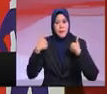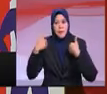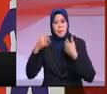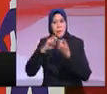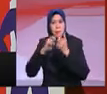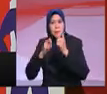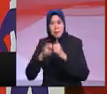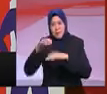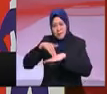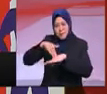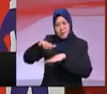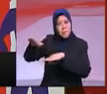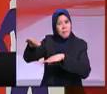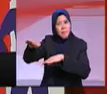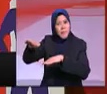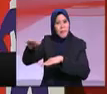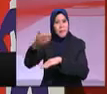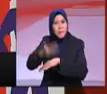logistik menghantar